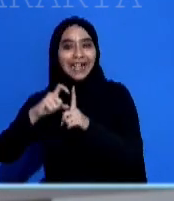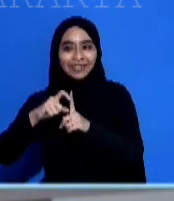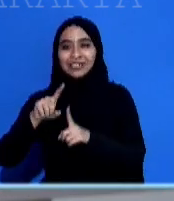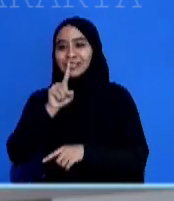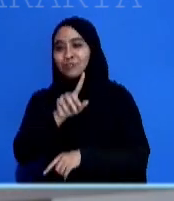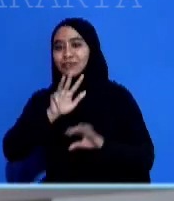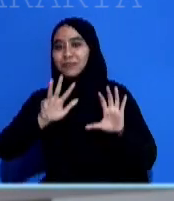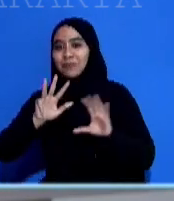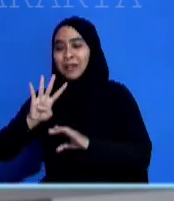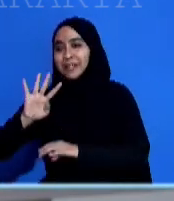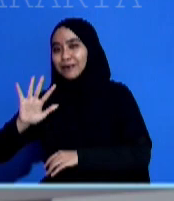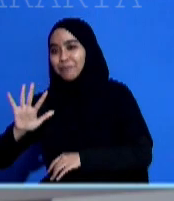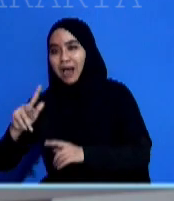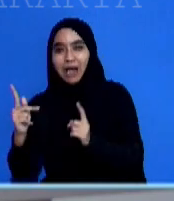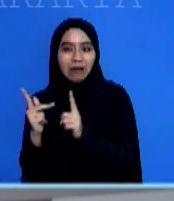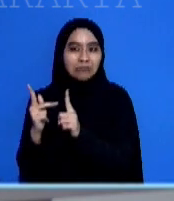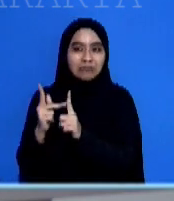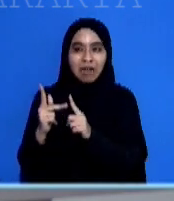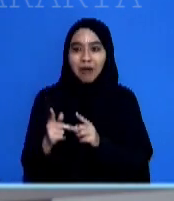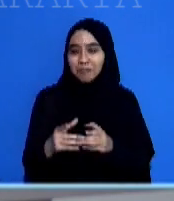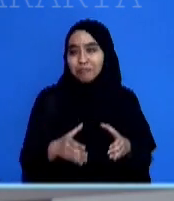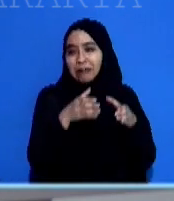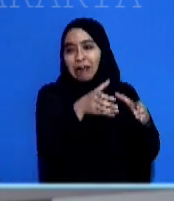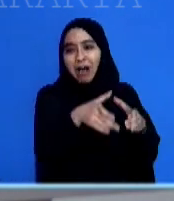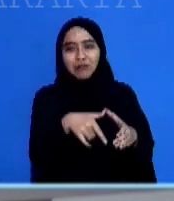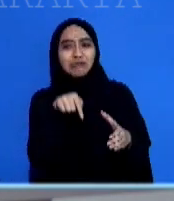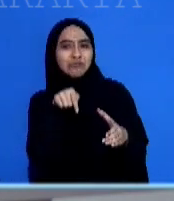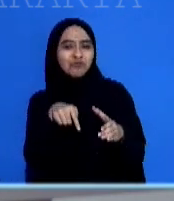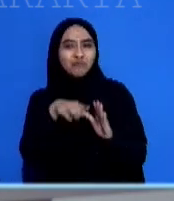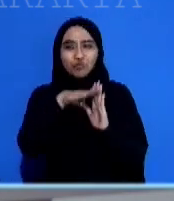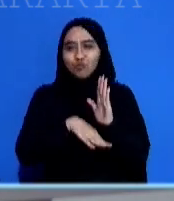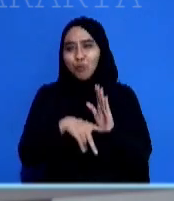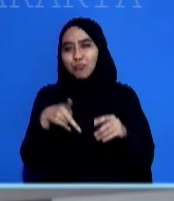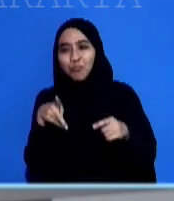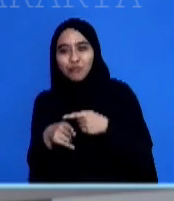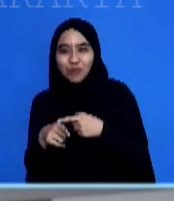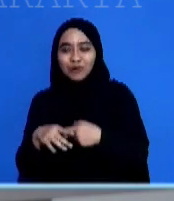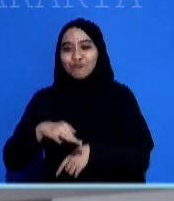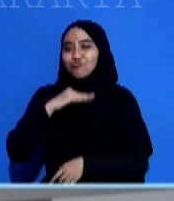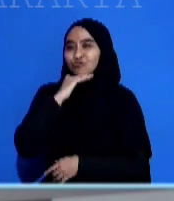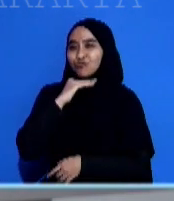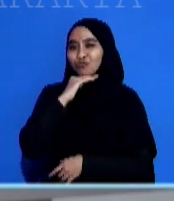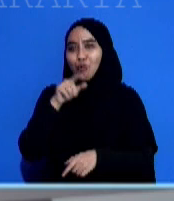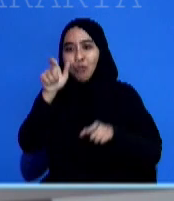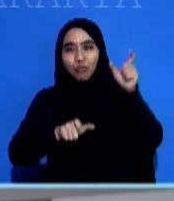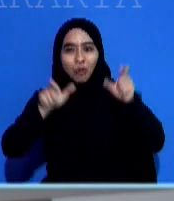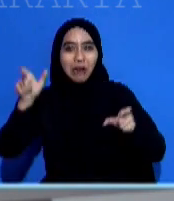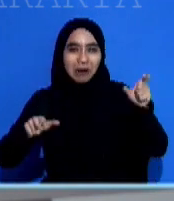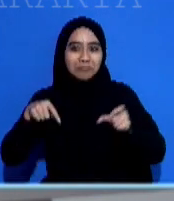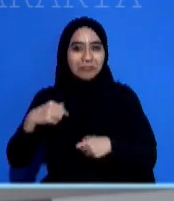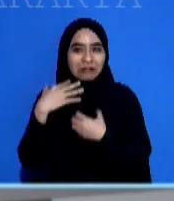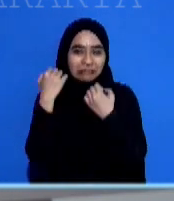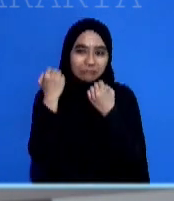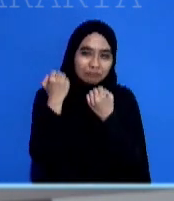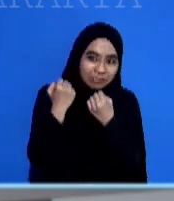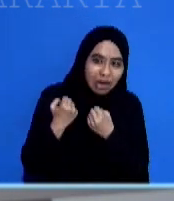1445 Hijriah pemberian remisi hukuman hingga bebas menjadi kegiatan yang paling dinanti warga binaan di lembaga pemasyarakatan